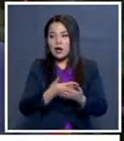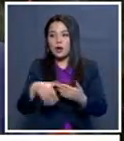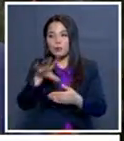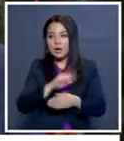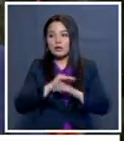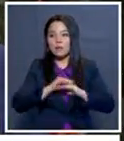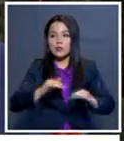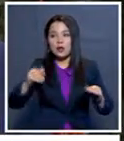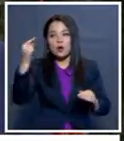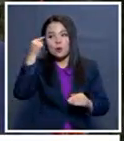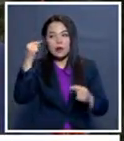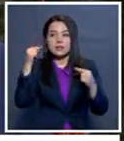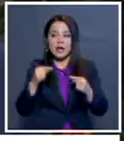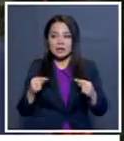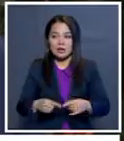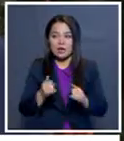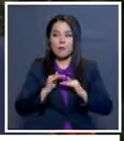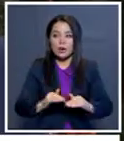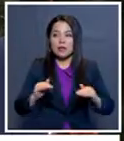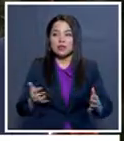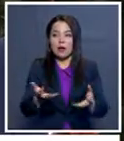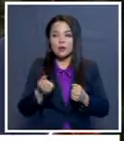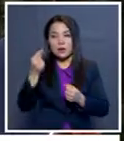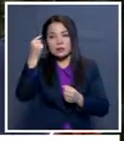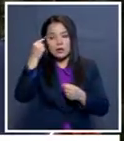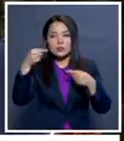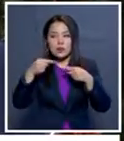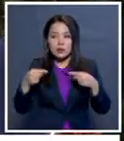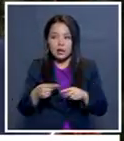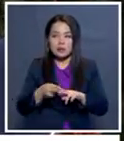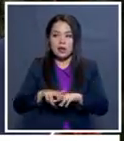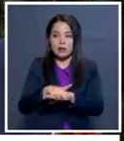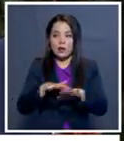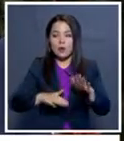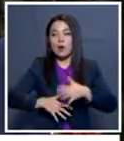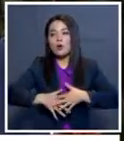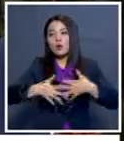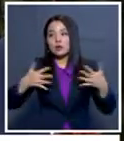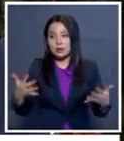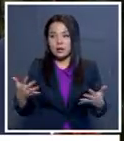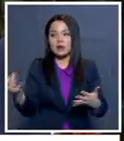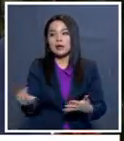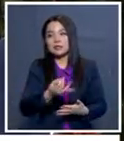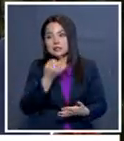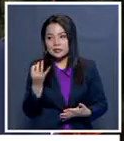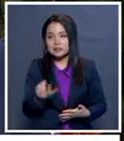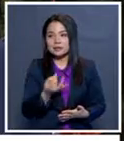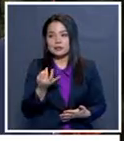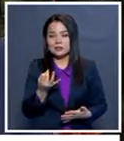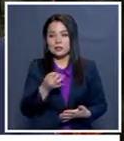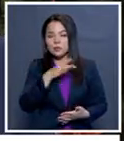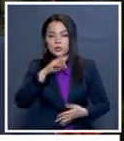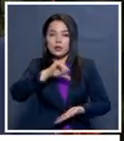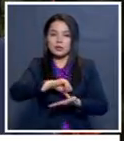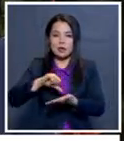баланың ұғымына сәйкес, баланың қабылдау жүйесіне лайық үлкен қызықты,